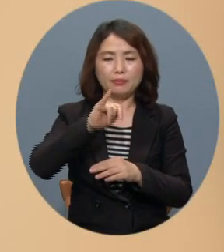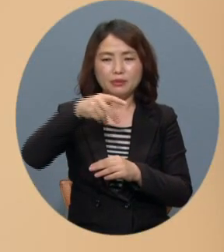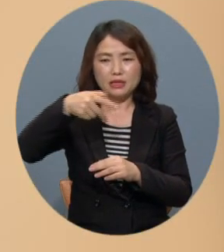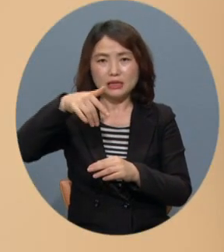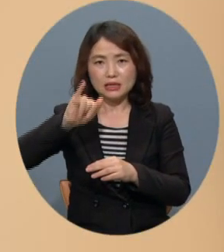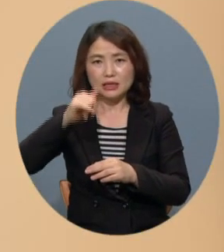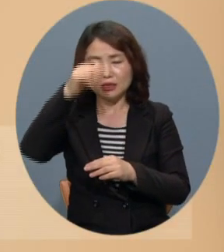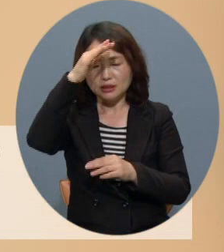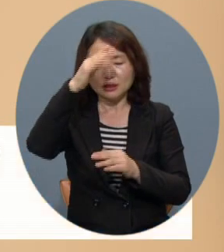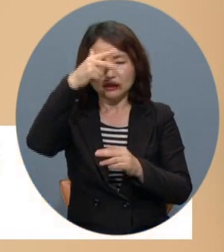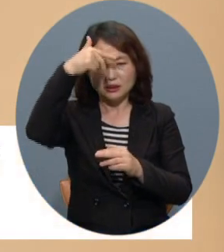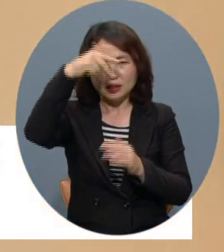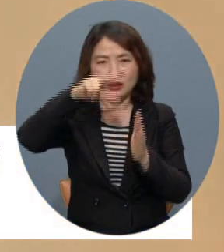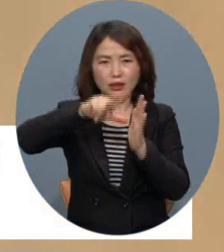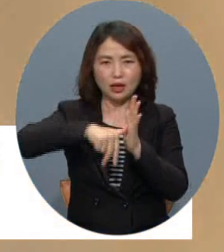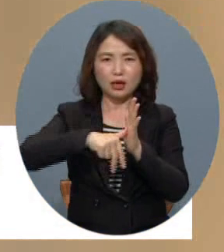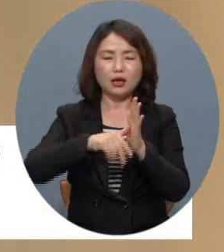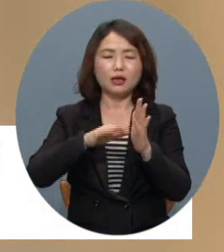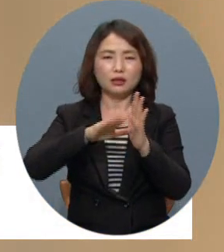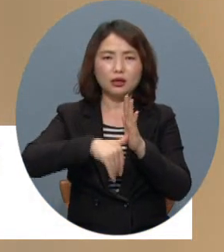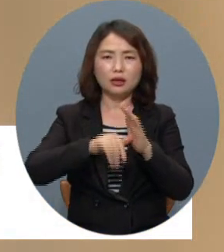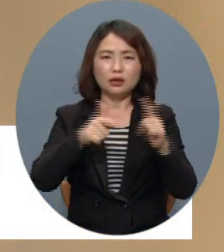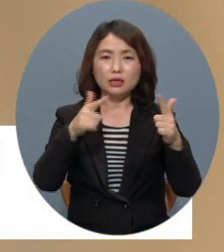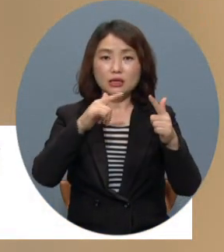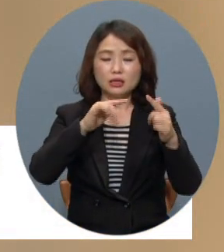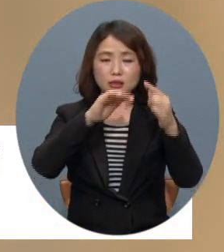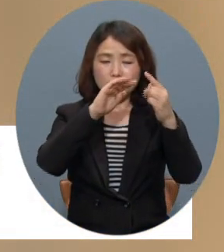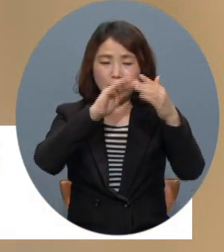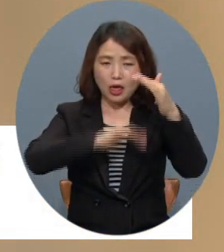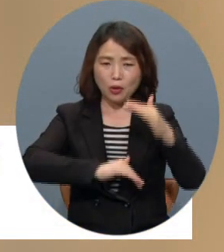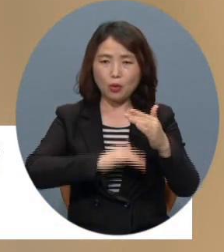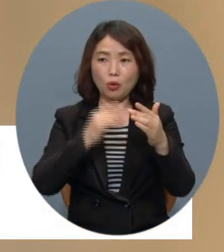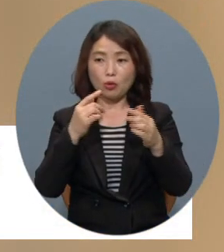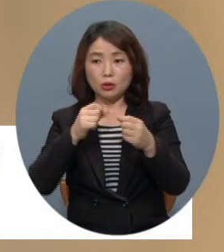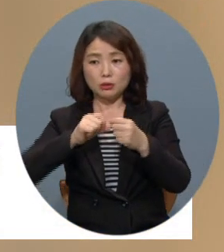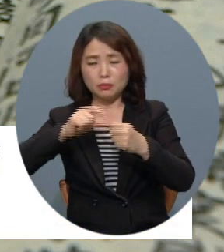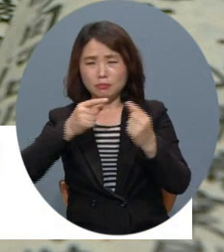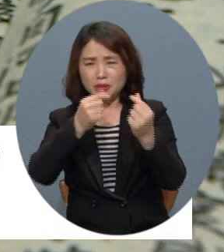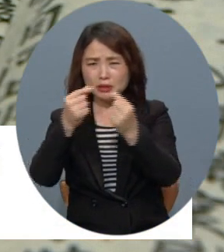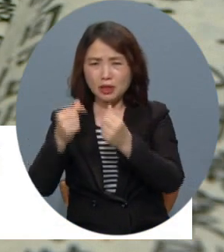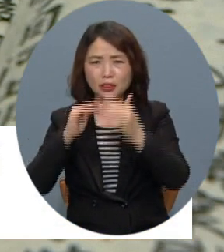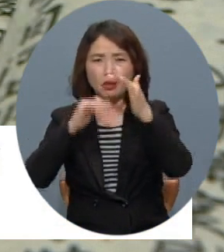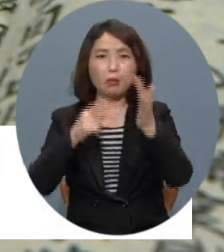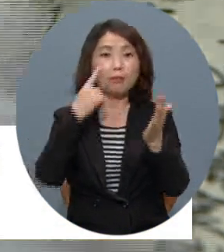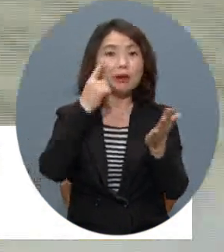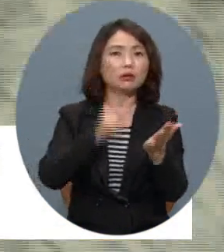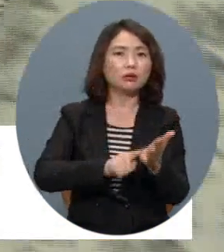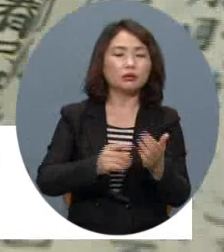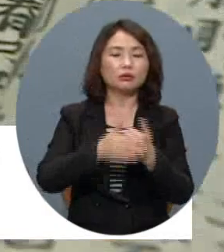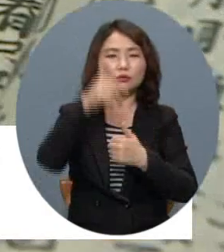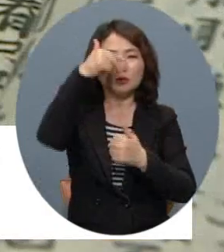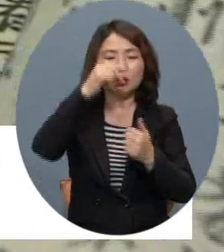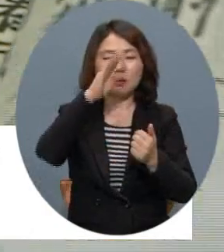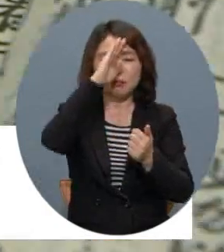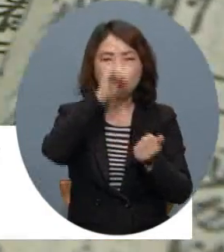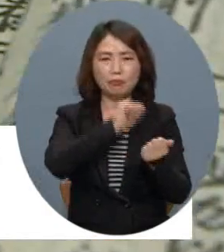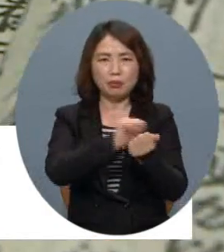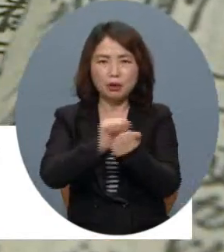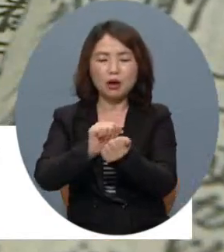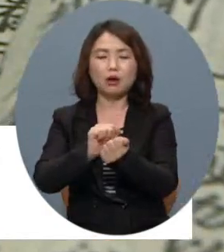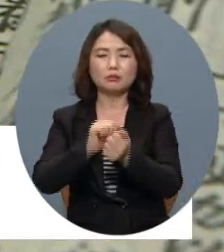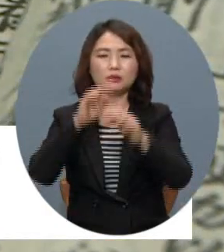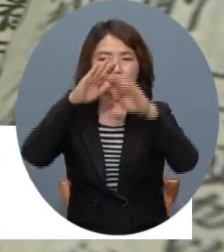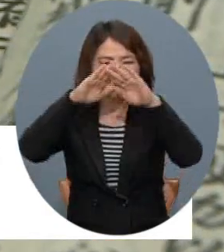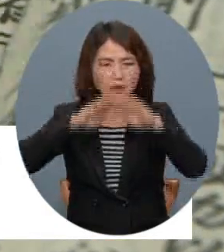조선시대 안동 일대의 상당수 일기에서 비슷한 내용이 있는 걸로 봐서 조선시대에는 역병이 돌면 차례를